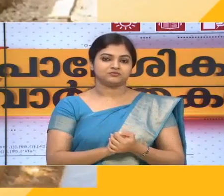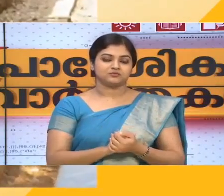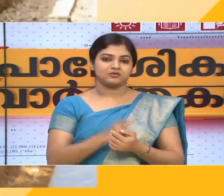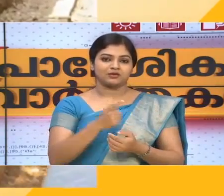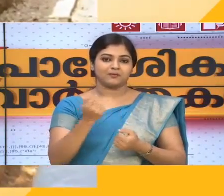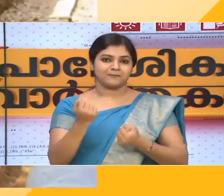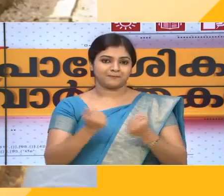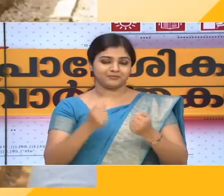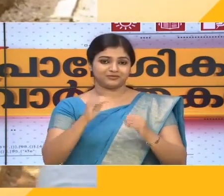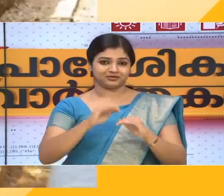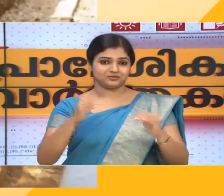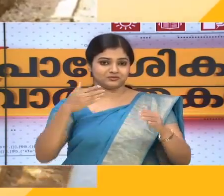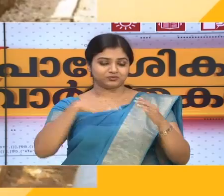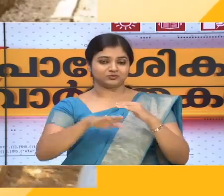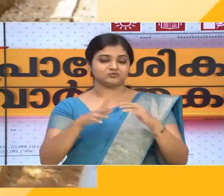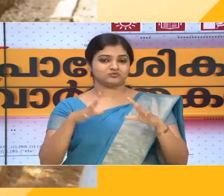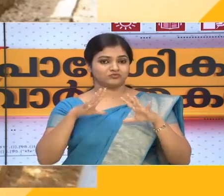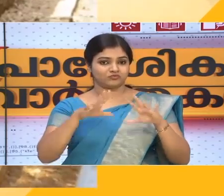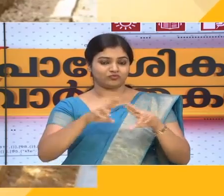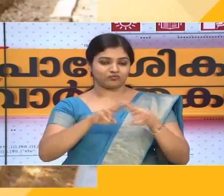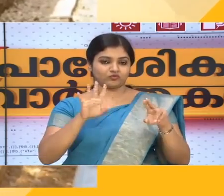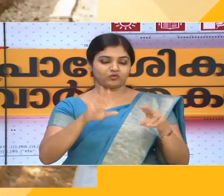ആ സമയത്ത് ഡോർ